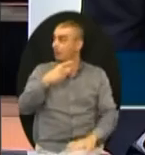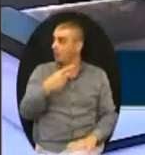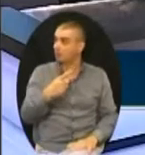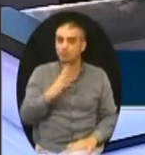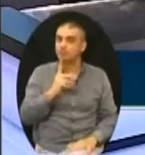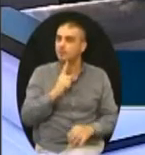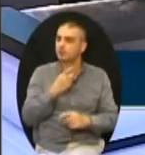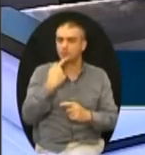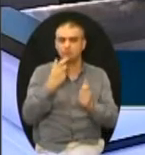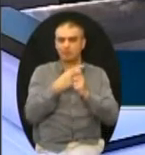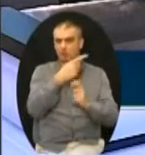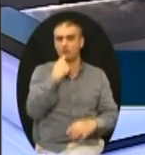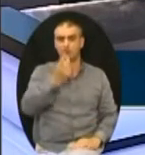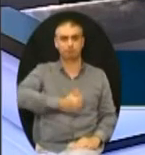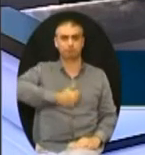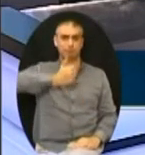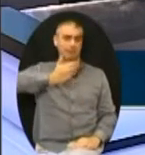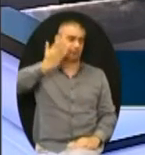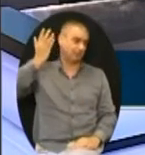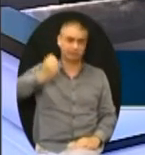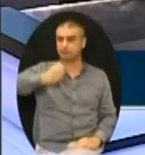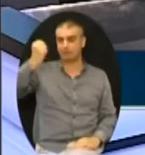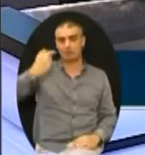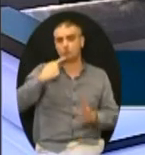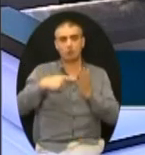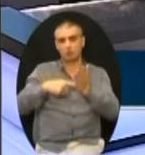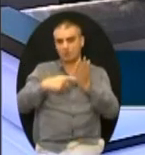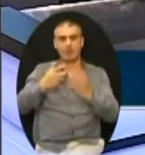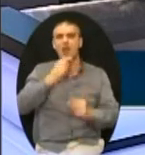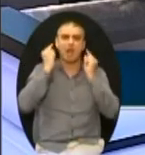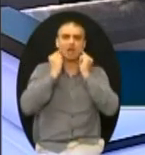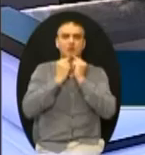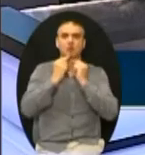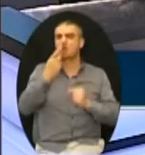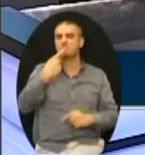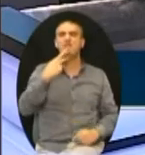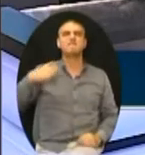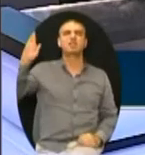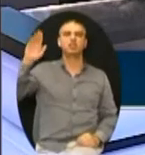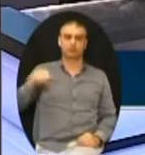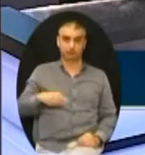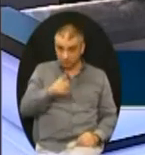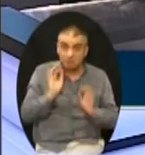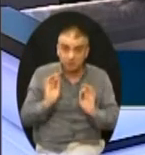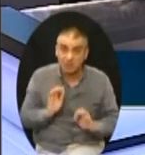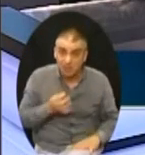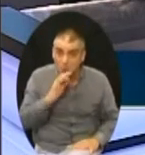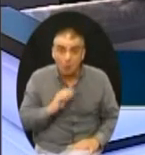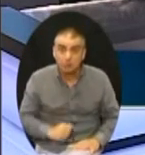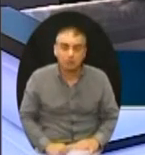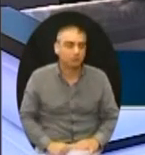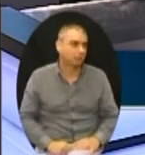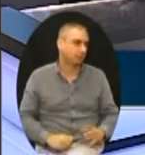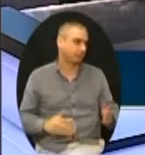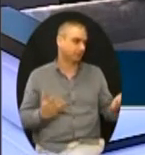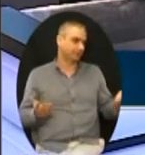מי ממפלגתך אומרים כלפי מנהיג ימין, לצורך העניין כלפי אביגדור ליברמן, פשיסט, זה בסדר? שוב